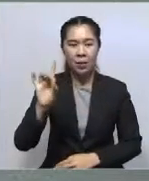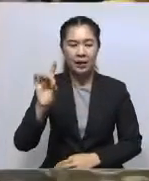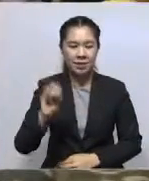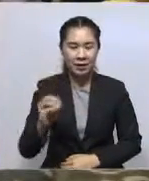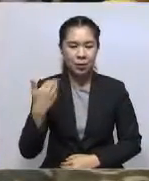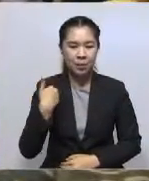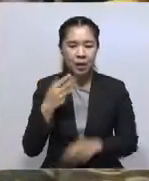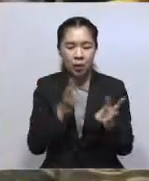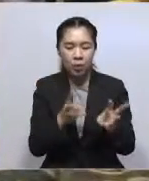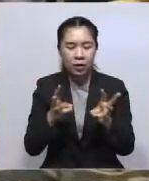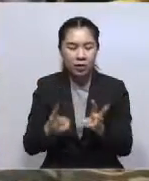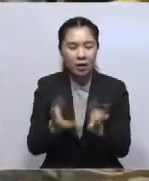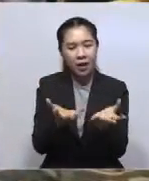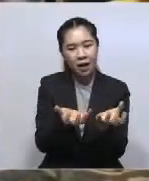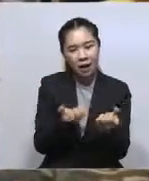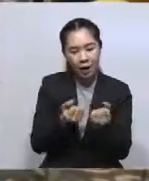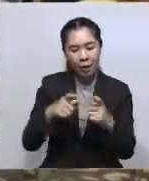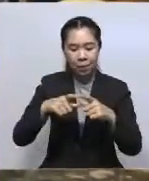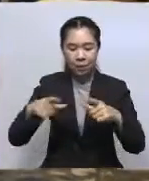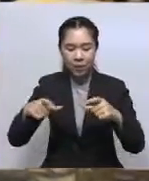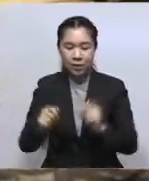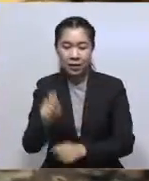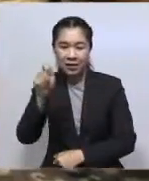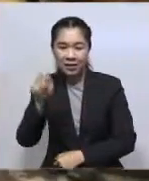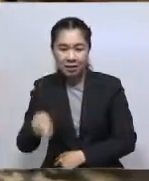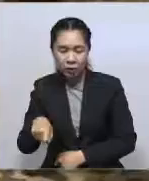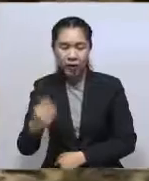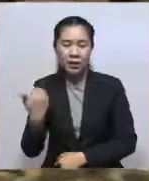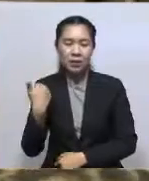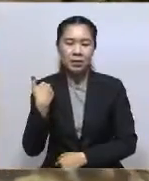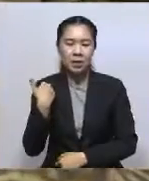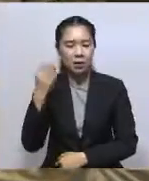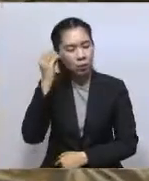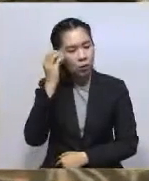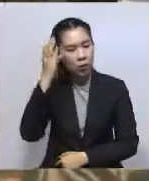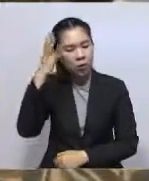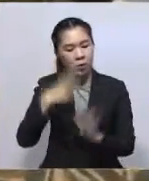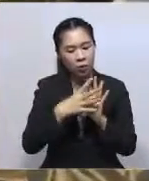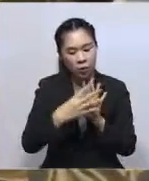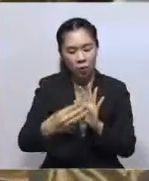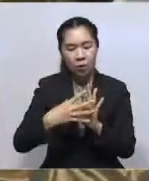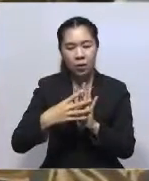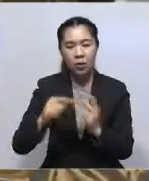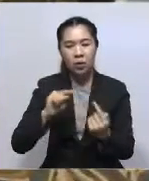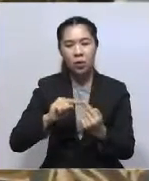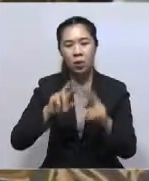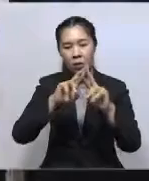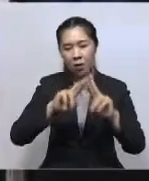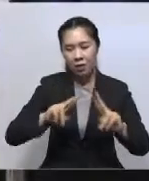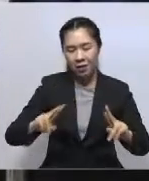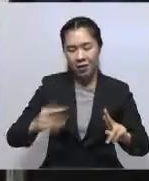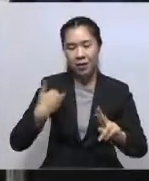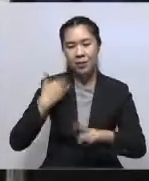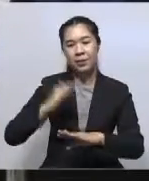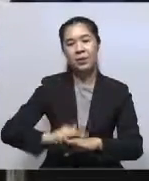ชี้แจงแนวทางการรับและวิธีการใช้เครื่องรูดบัตร EDC แล้วก็ให้ความรู้การบริหารร้านอย่างมืออาชีพนำเครือข่ายผู้